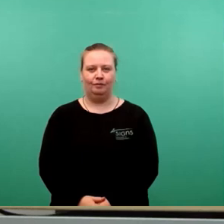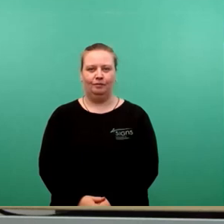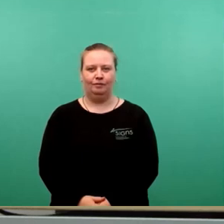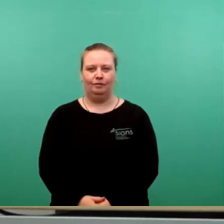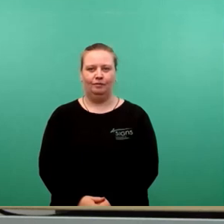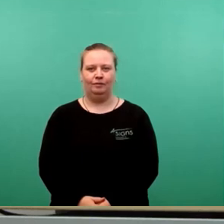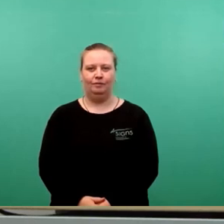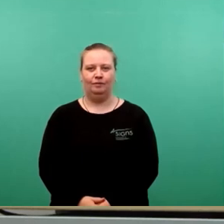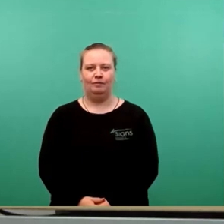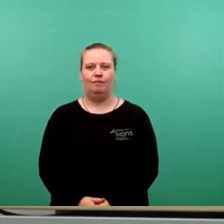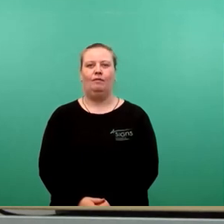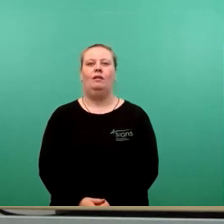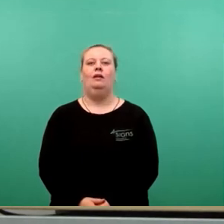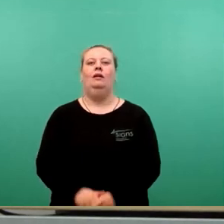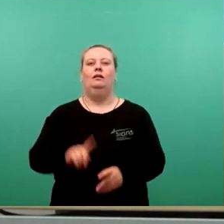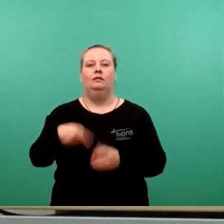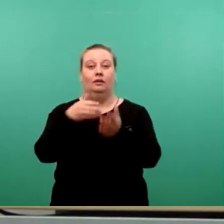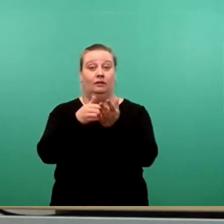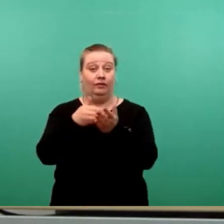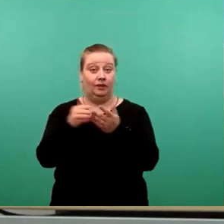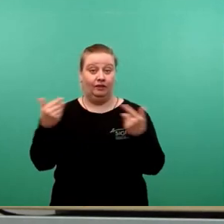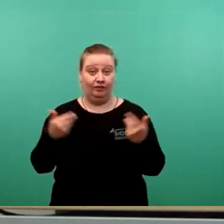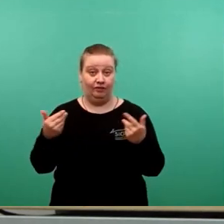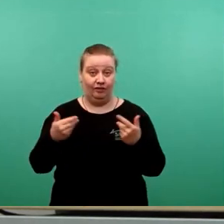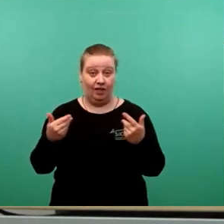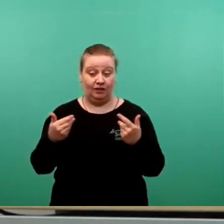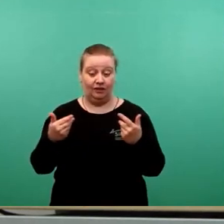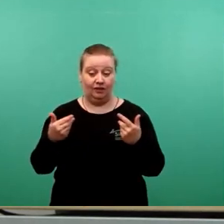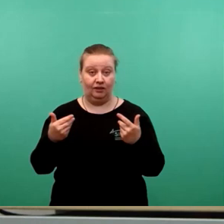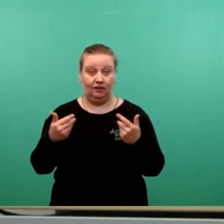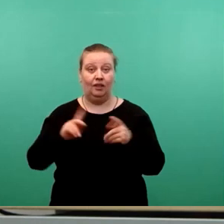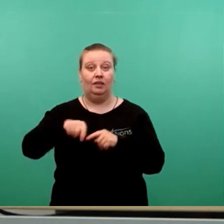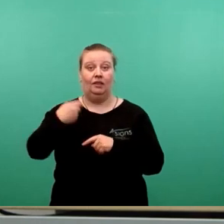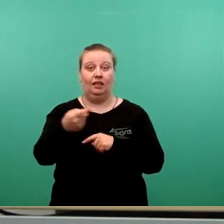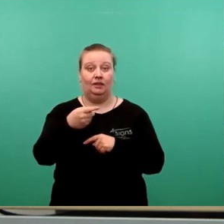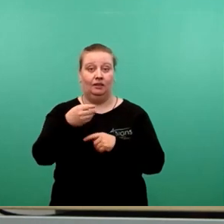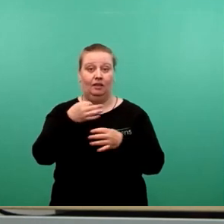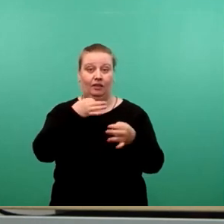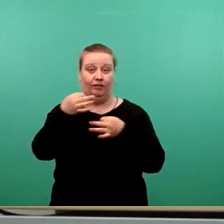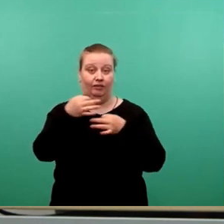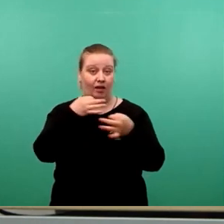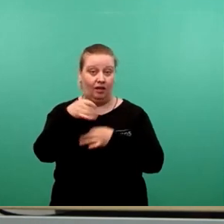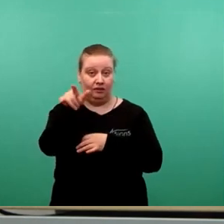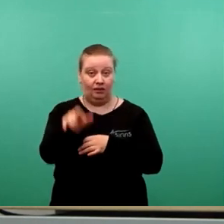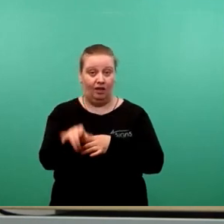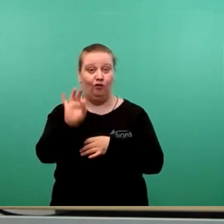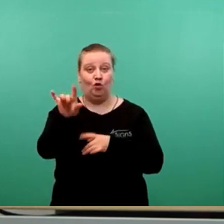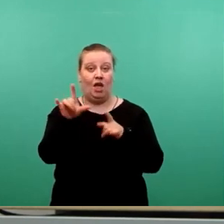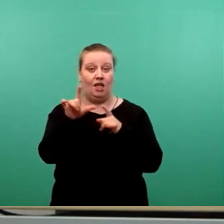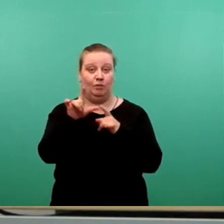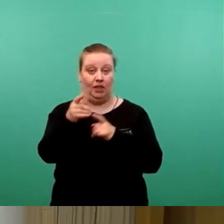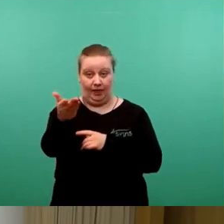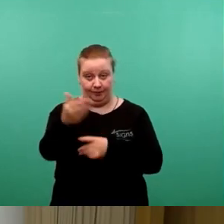So, dann setzen wir fort mit dem nächsten Fragenden, das ist für die SPD, Herr Engel.